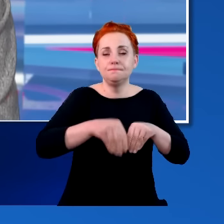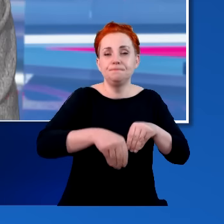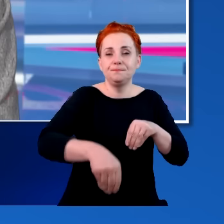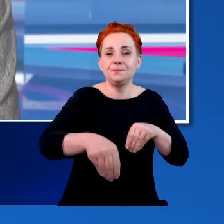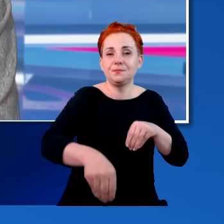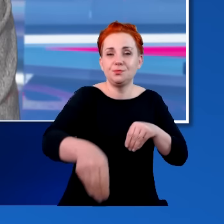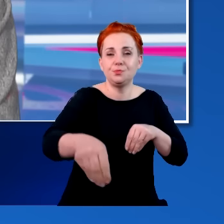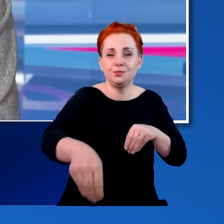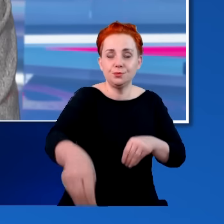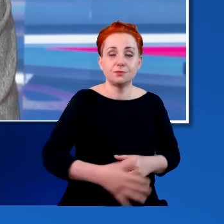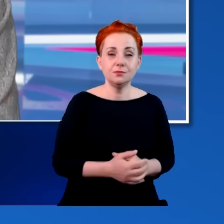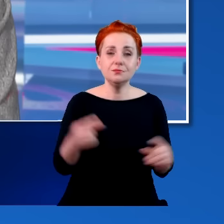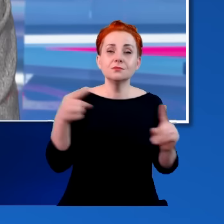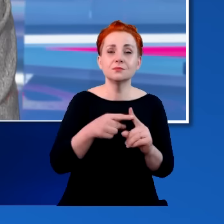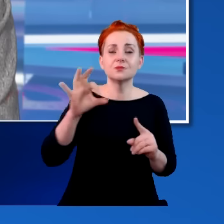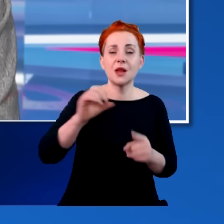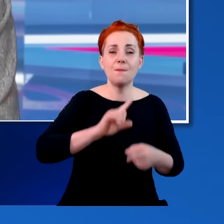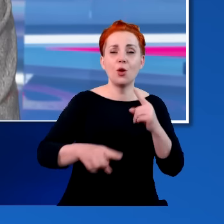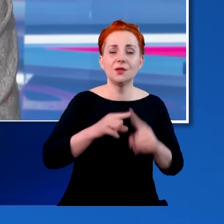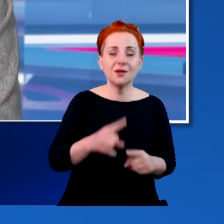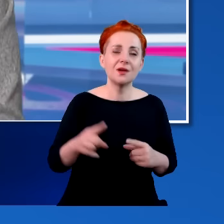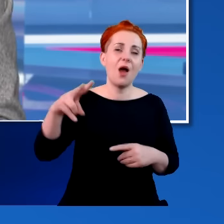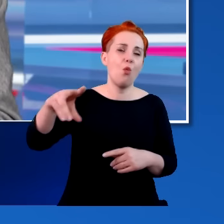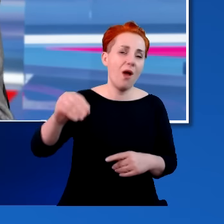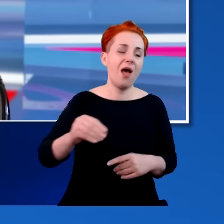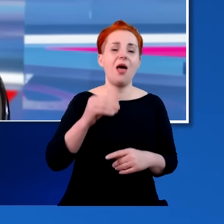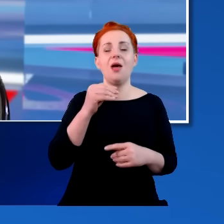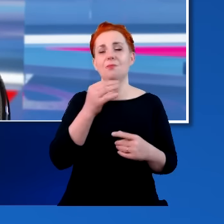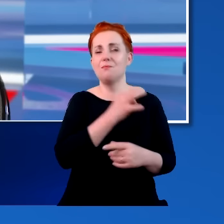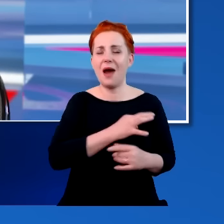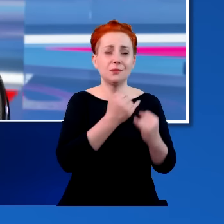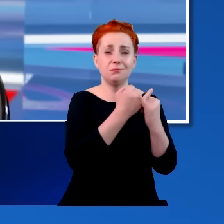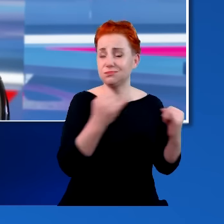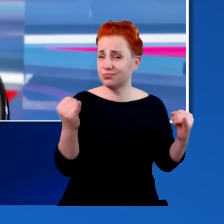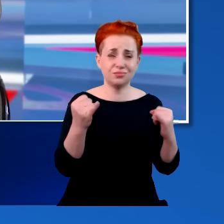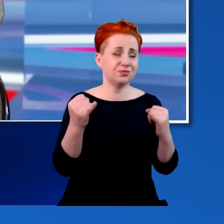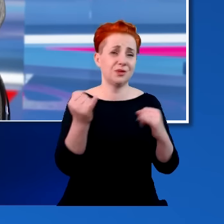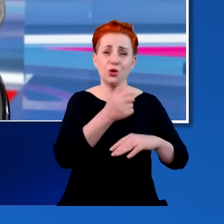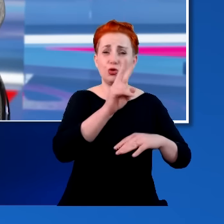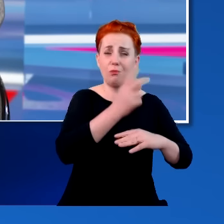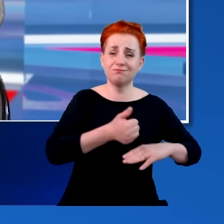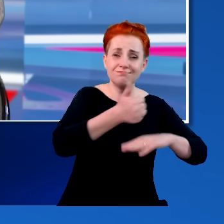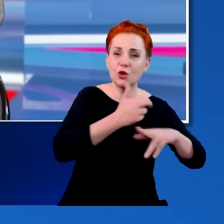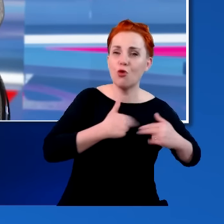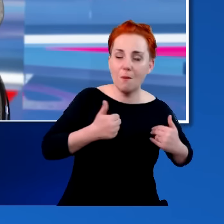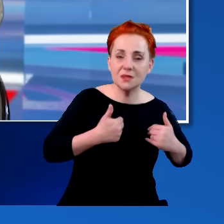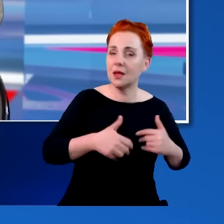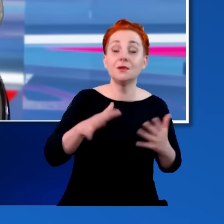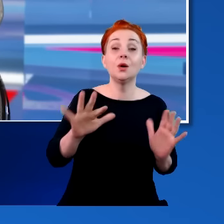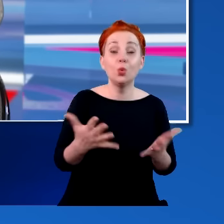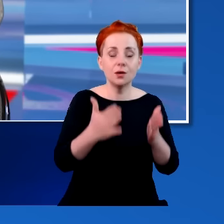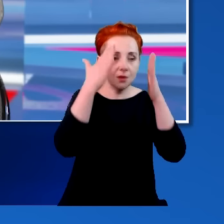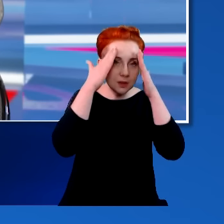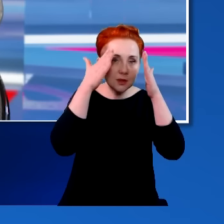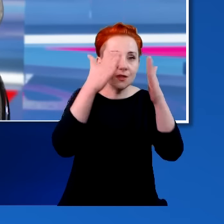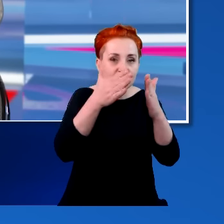Kwintesencją polityki Europejskiej Partii Ludowej, Timmermansa, von der Leyen, całego tego środowiska eurokratów jest Zielony Ład. Ich celem